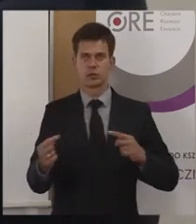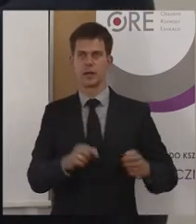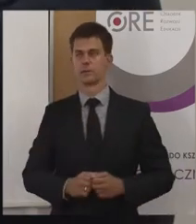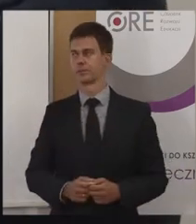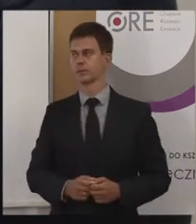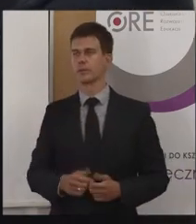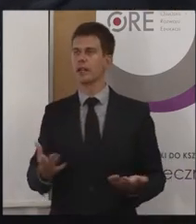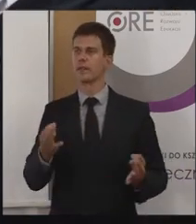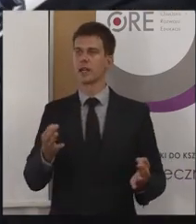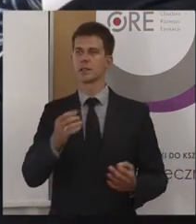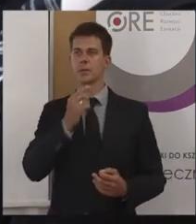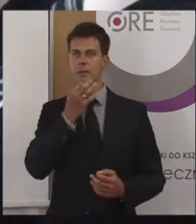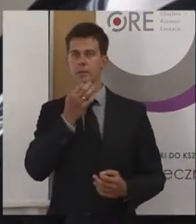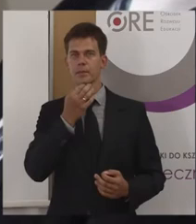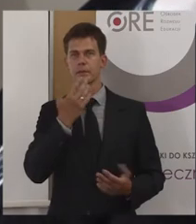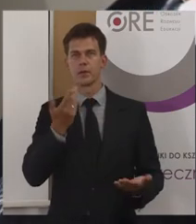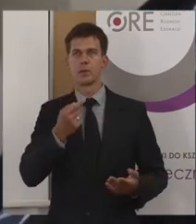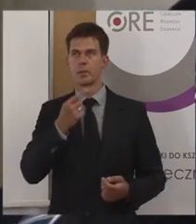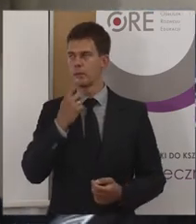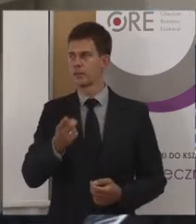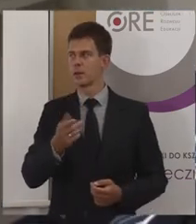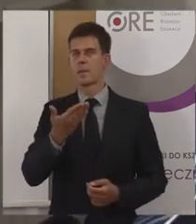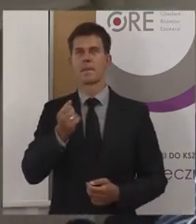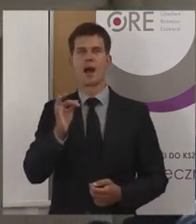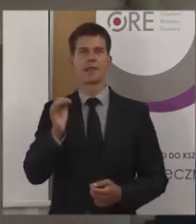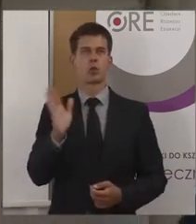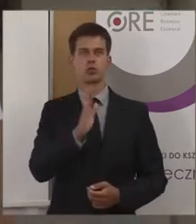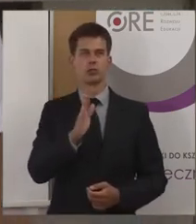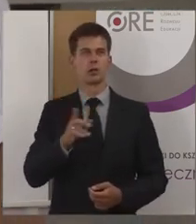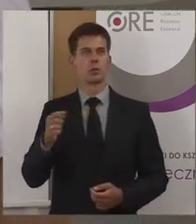Otóż, Mateuszu, takim chyba najbardziej